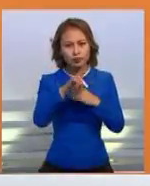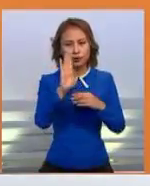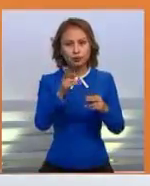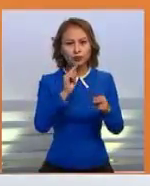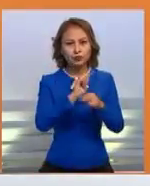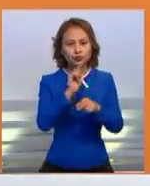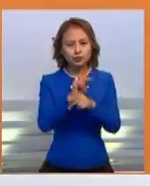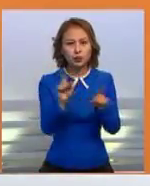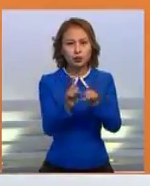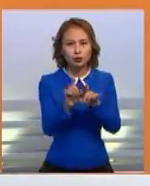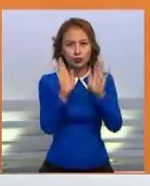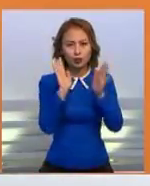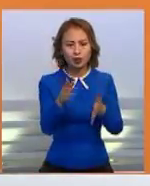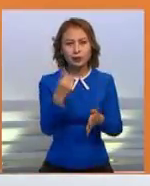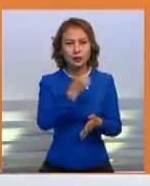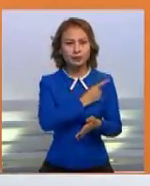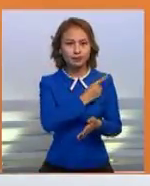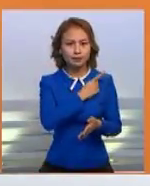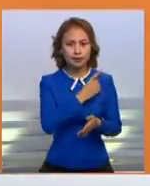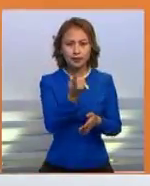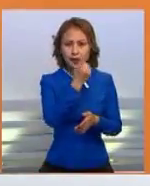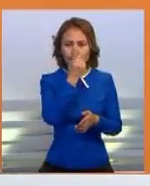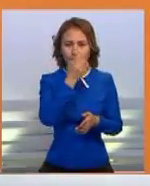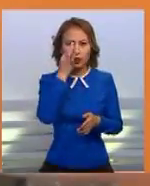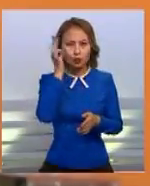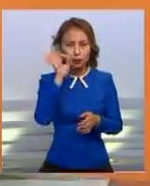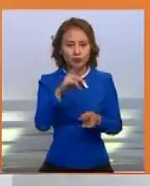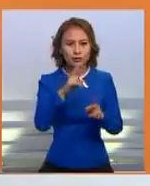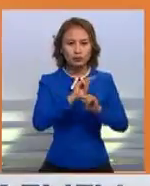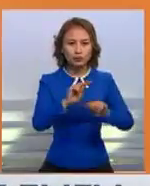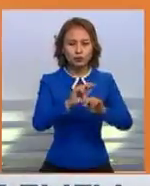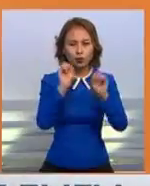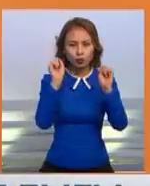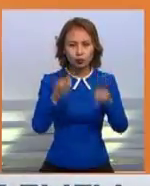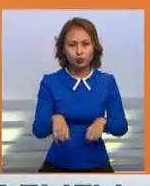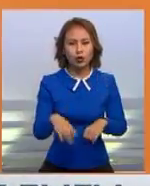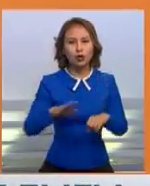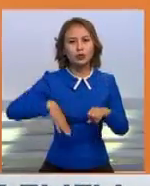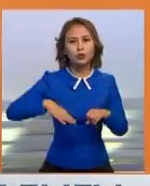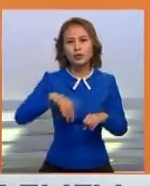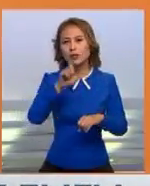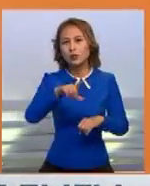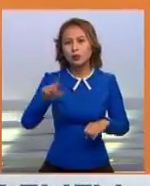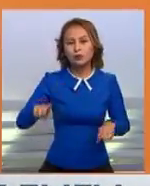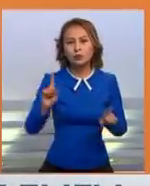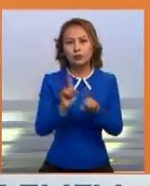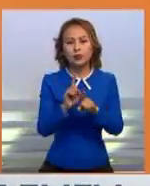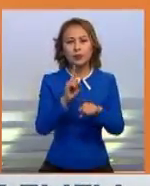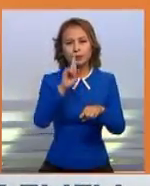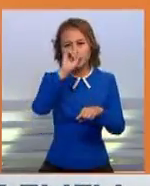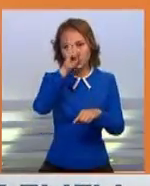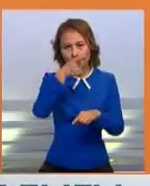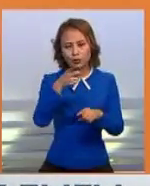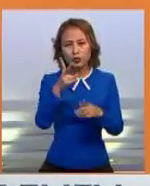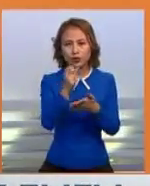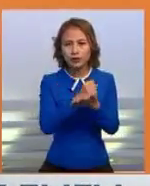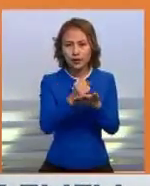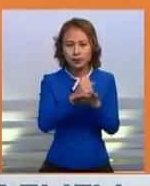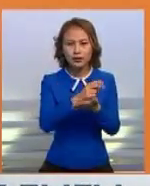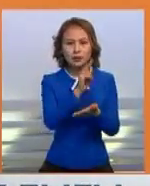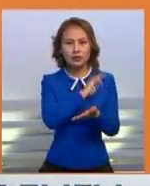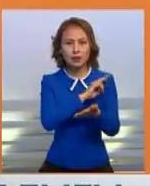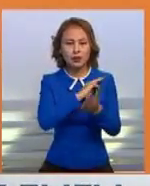де оқытамыз. Бірінші мамандықтары болғандықтан олар да білім ала алады. Ал қалған мамандықтарды тек бір жылдық жерасты